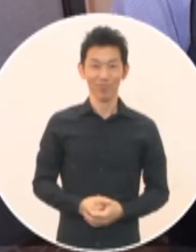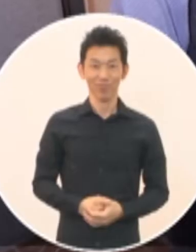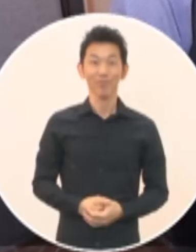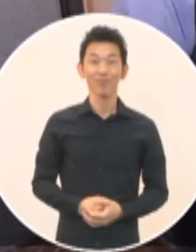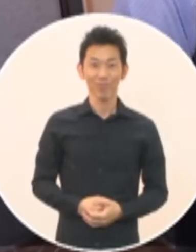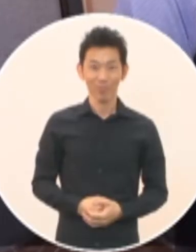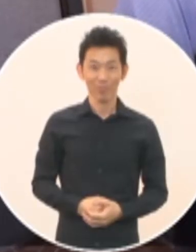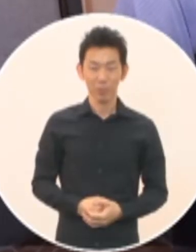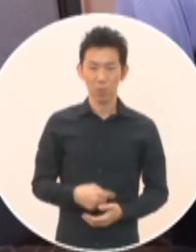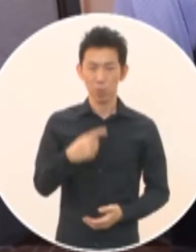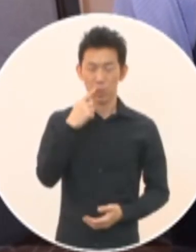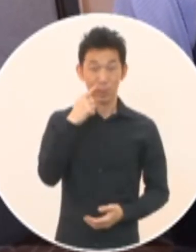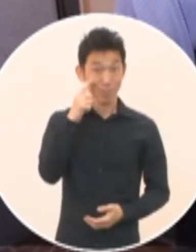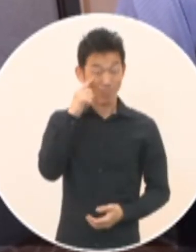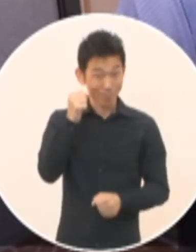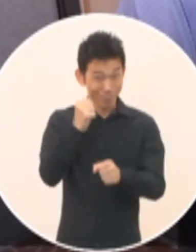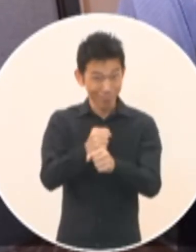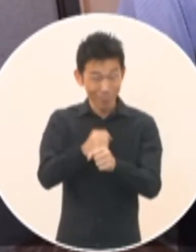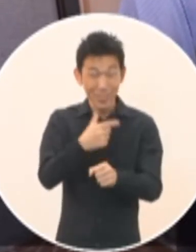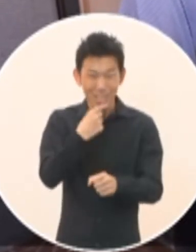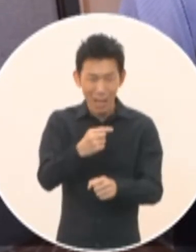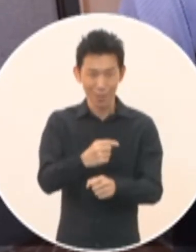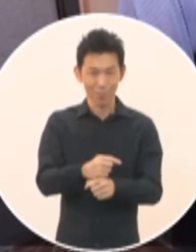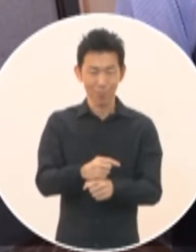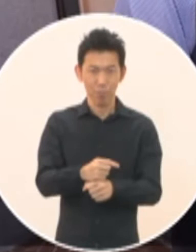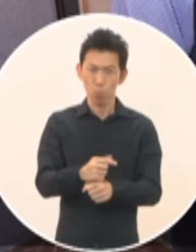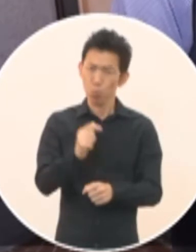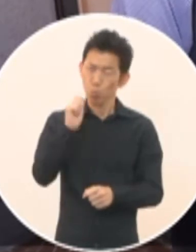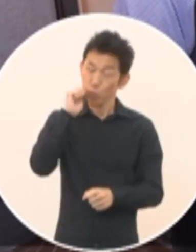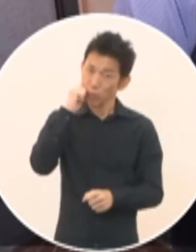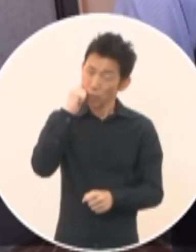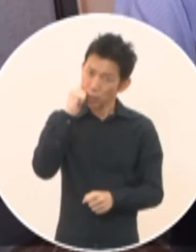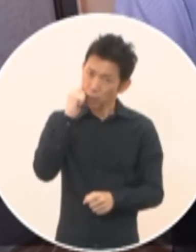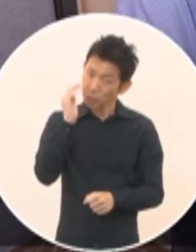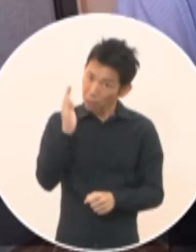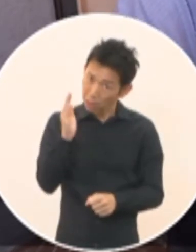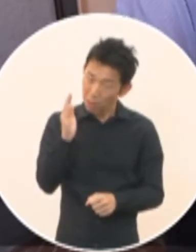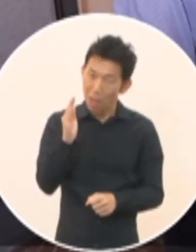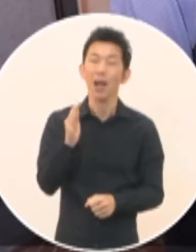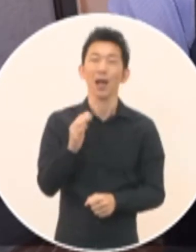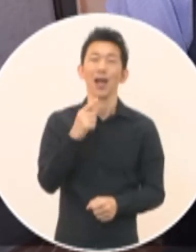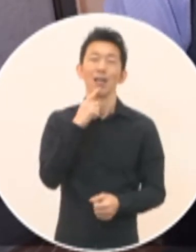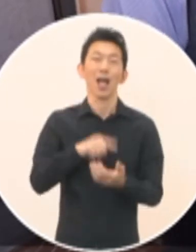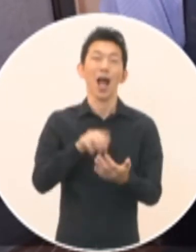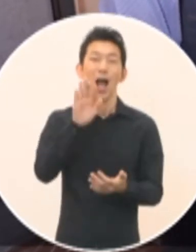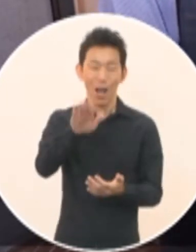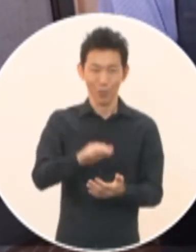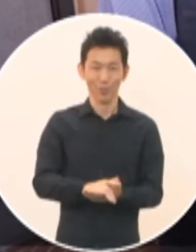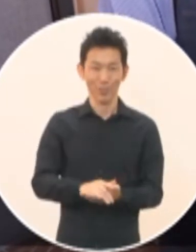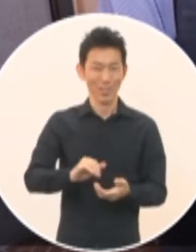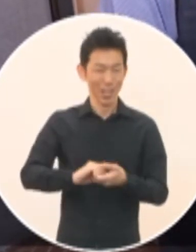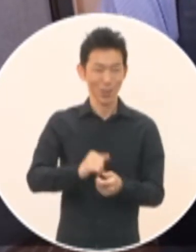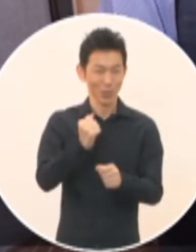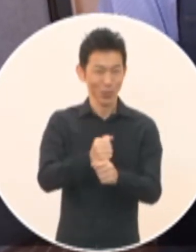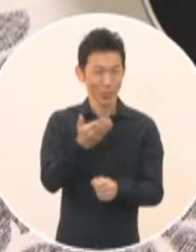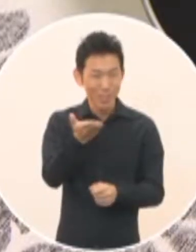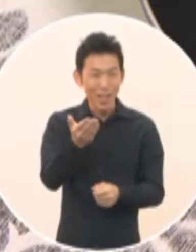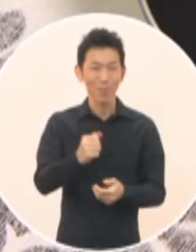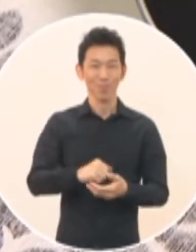先生、はい、私も作ってみたいんですけど難しくないですか。 簡単にできるものがあるのでぜひ作ってみてください、